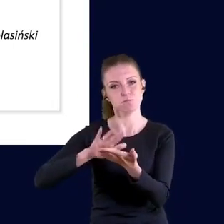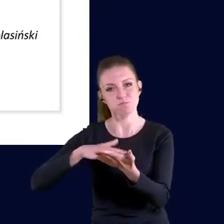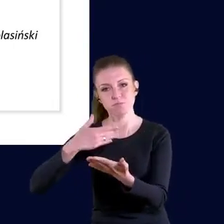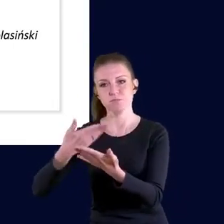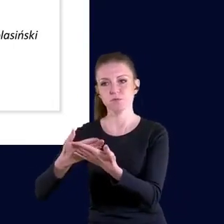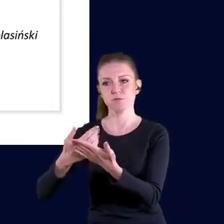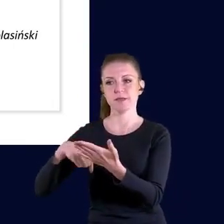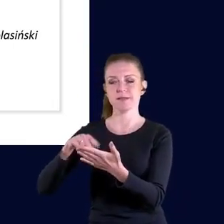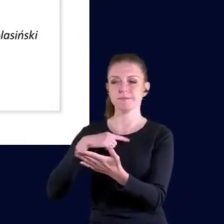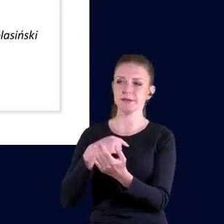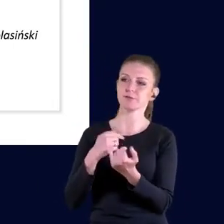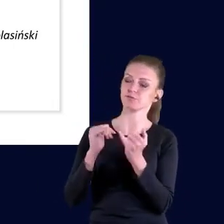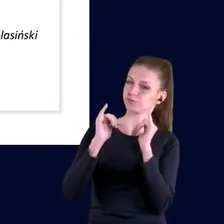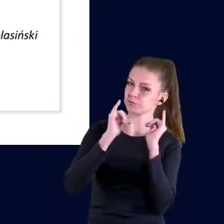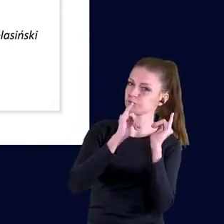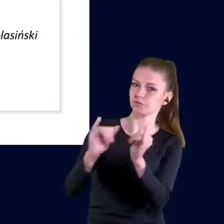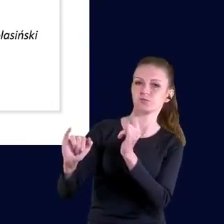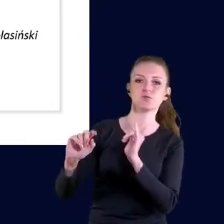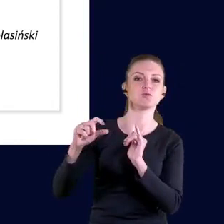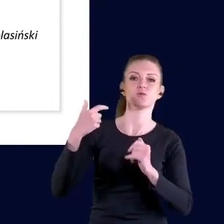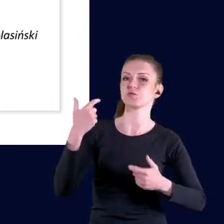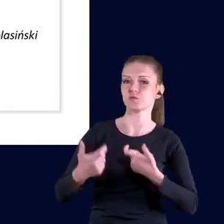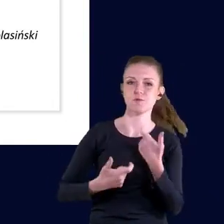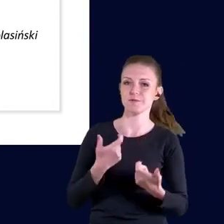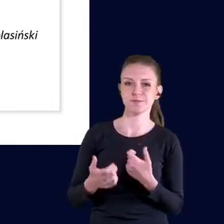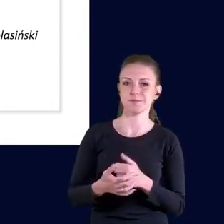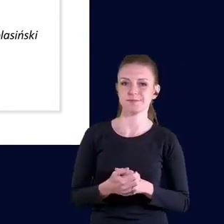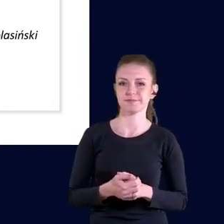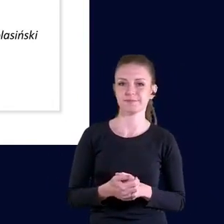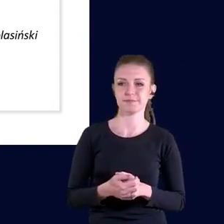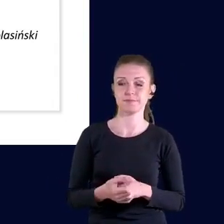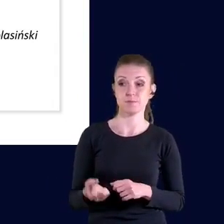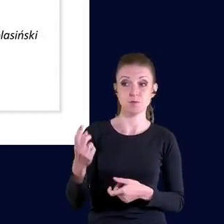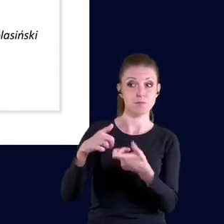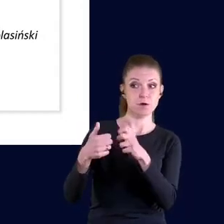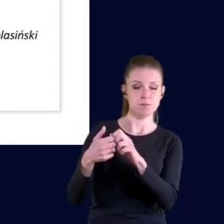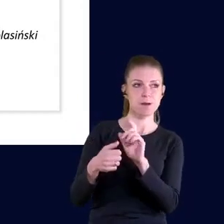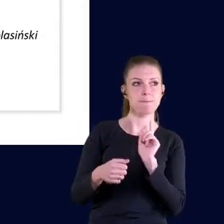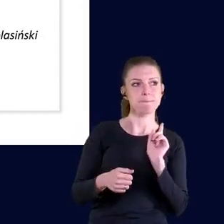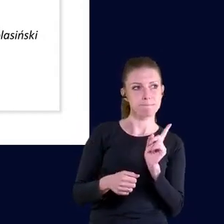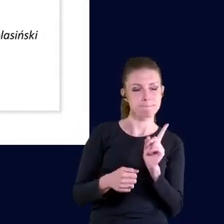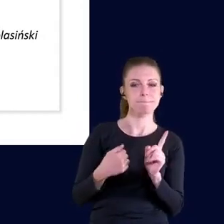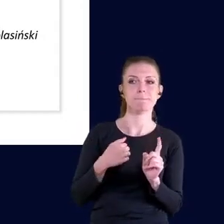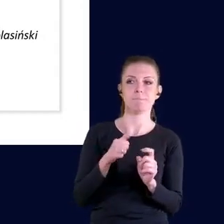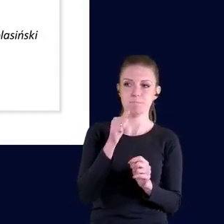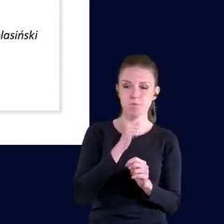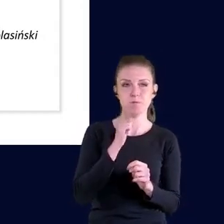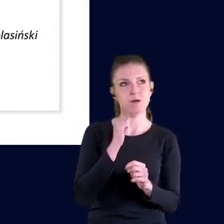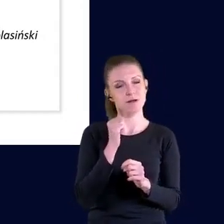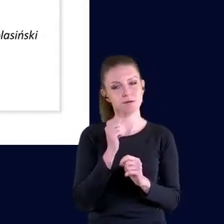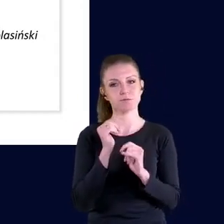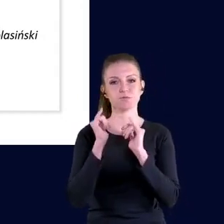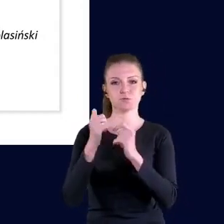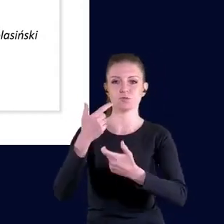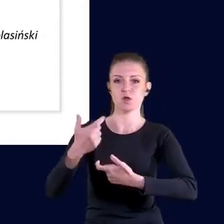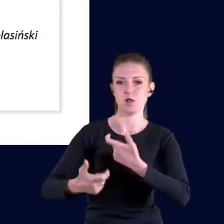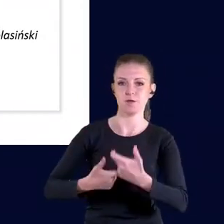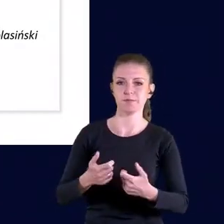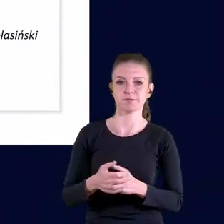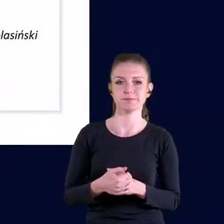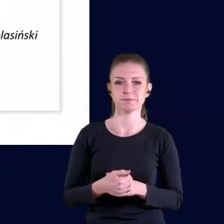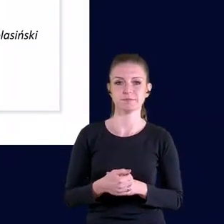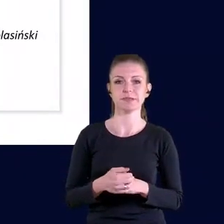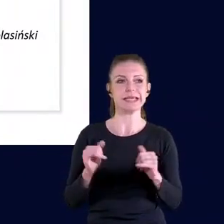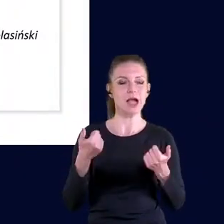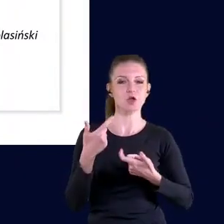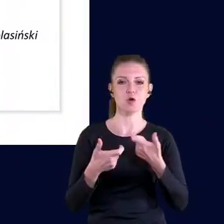naszych odpowiedzi na wyzwanie Co to znaczy aby otwarty stał